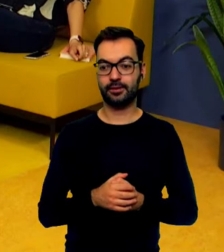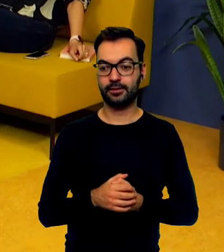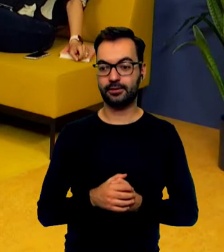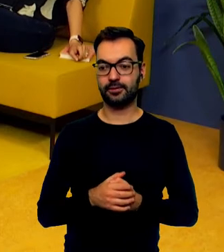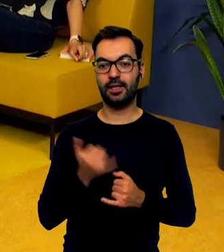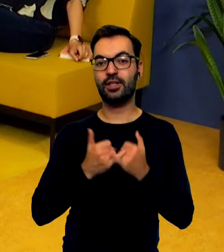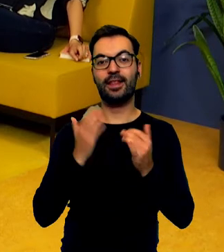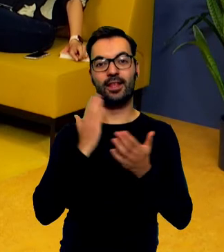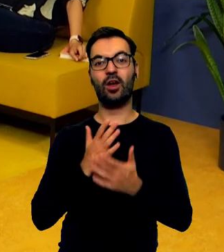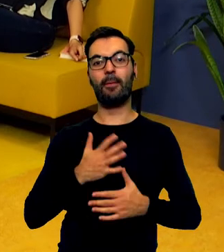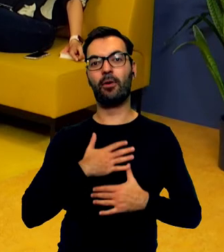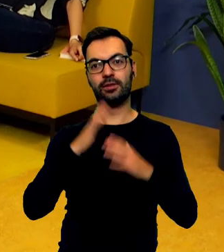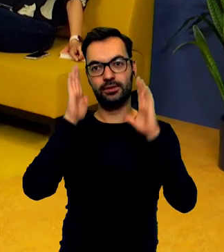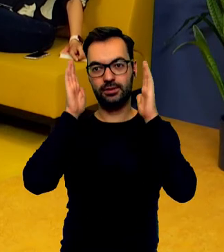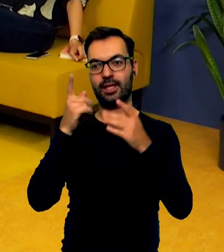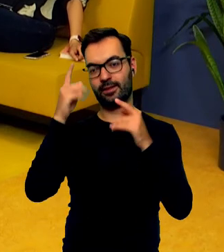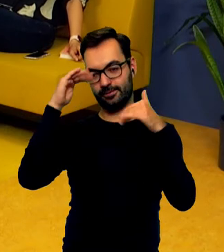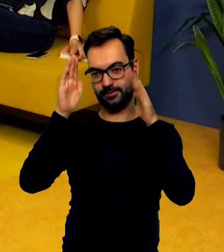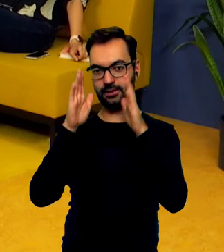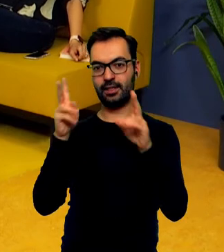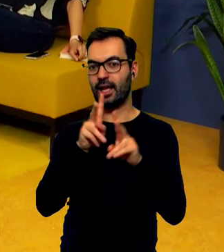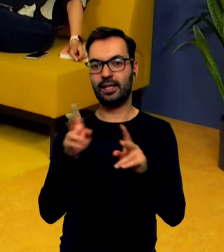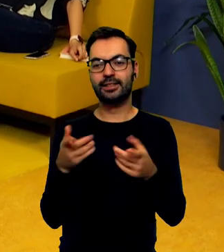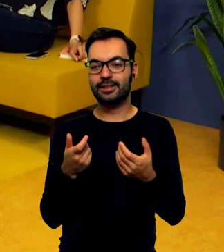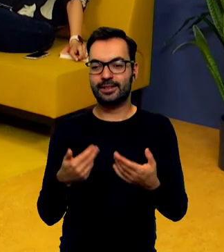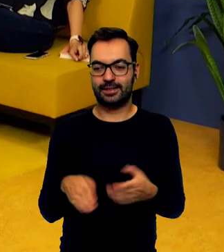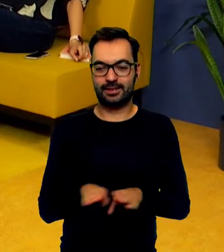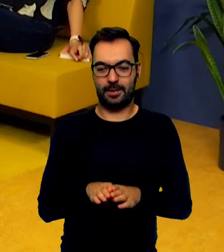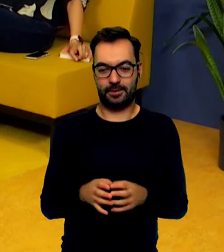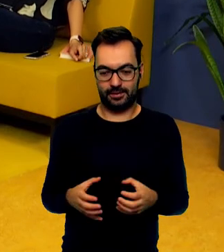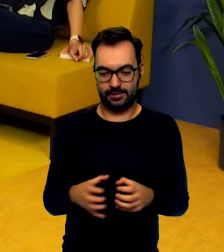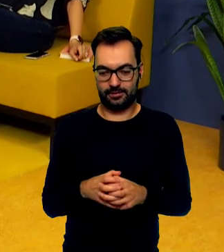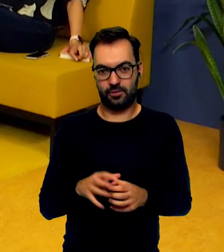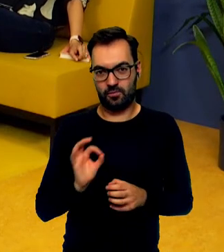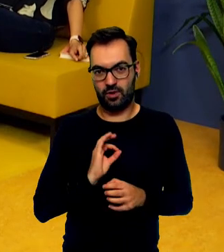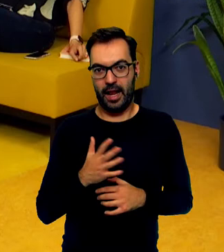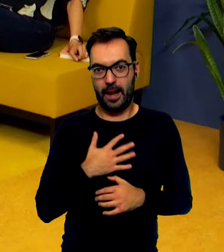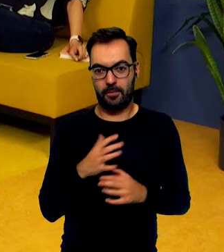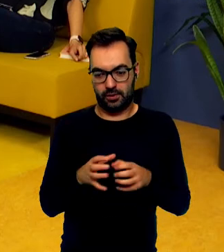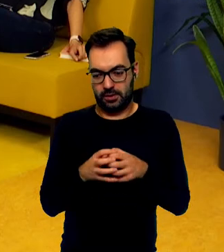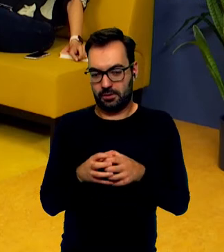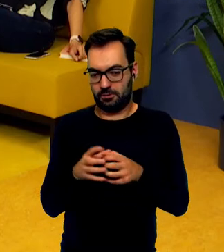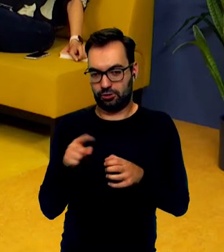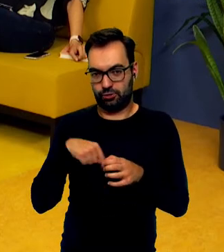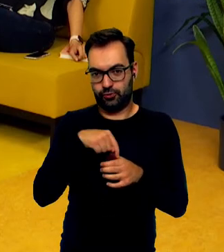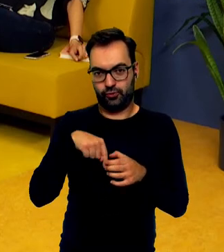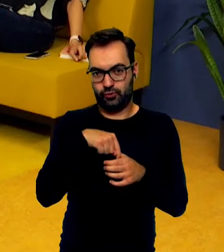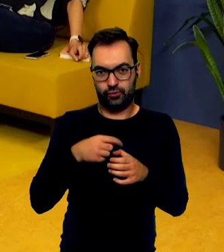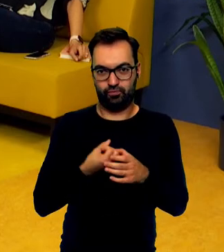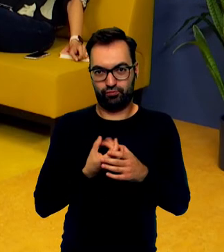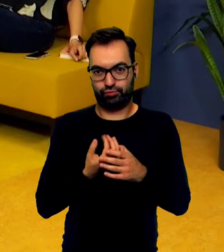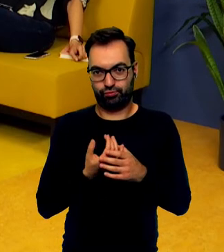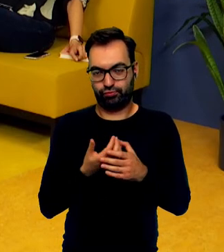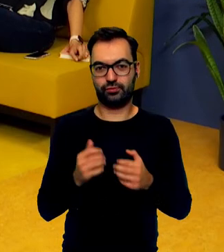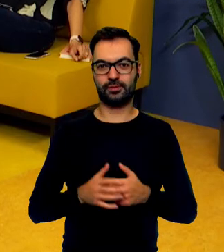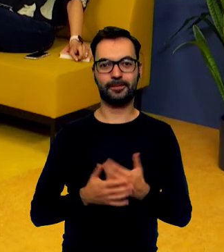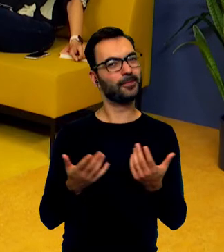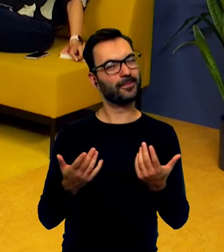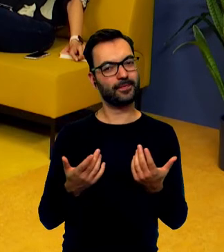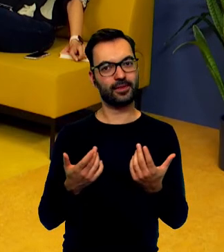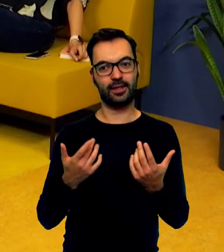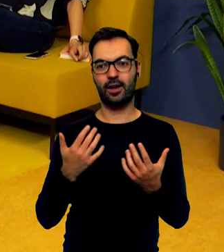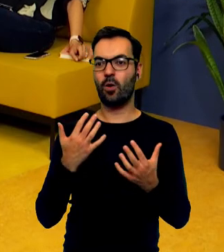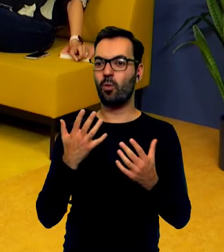takim, wiesz, monadycznym świecie, gdzie każdy jest zamknięty trochę w swoich własnych emocjach, poczuciach i tak dalej. To jest